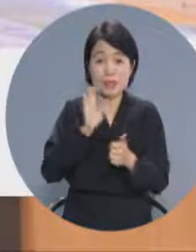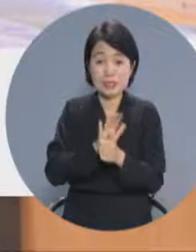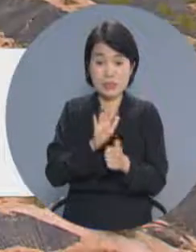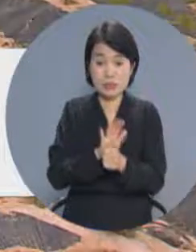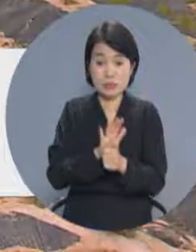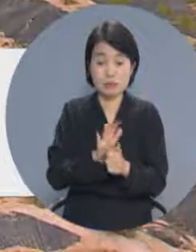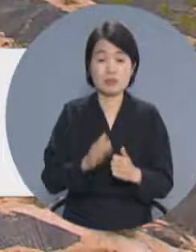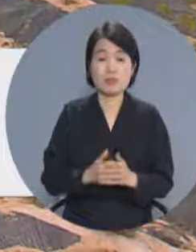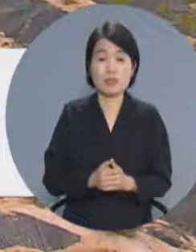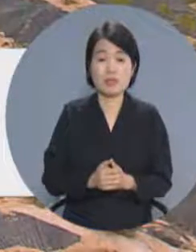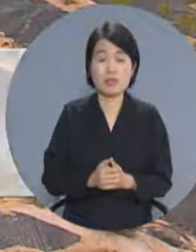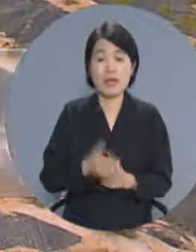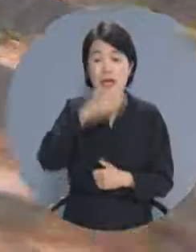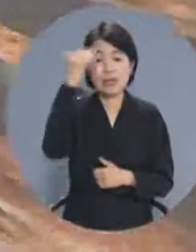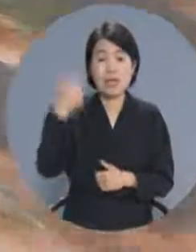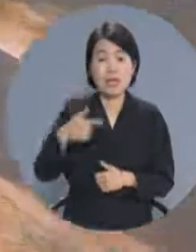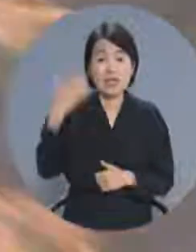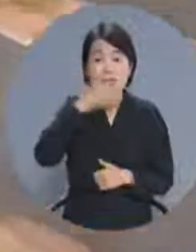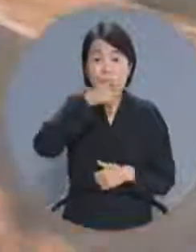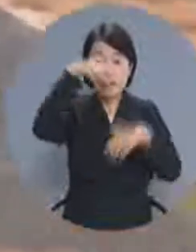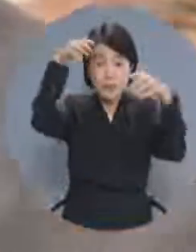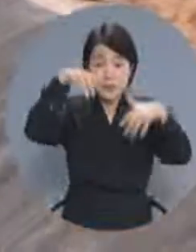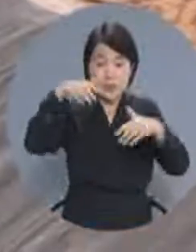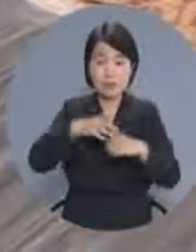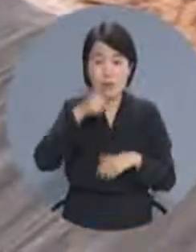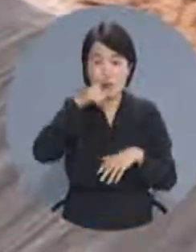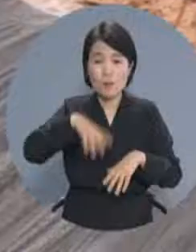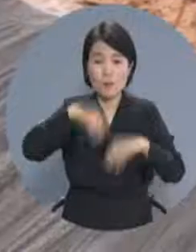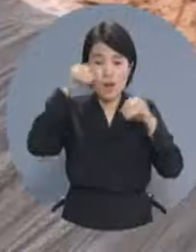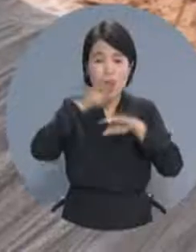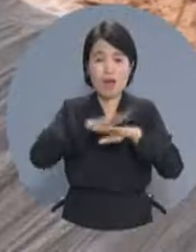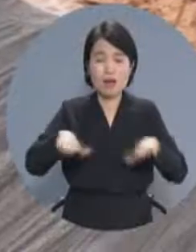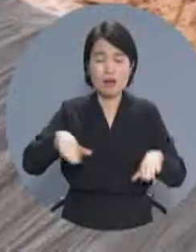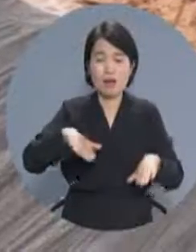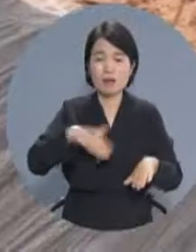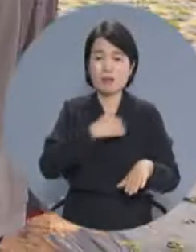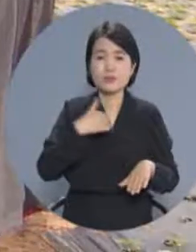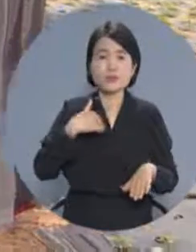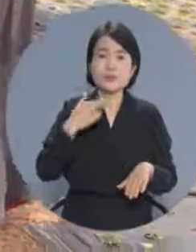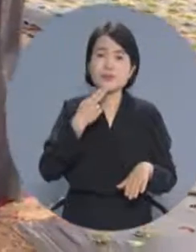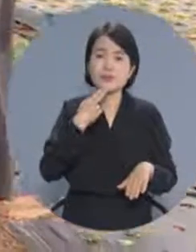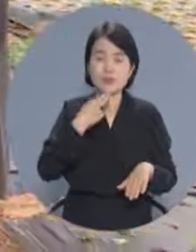지원하여 다행히 단비가 내렸지만 가뭄을 해결하기엔 충분하지 않다 보니